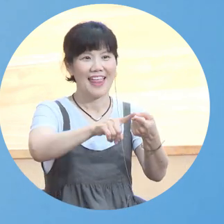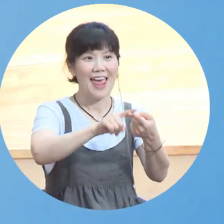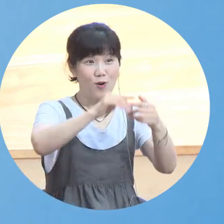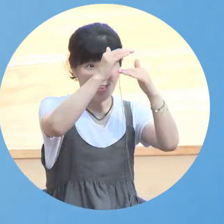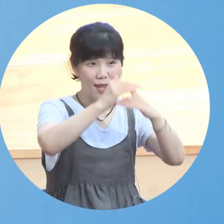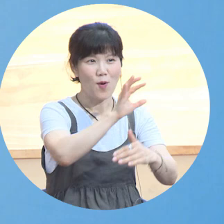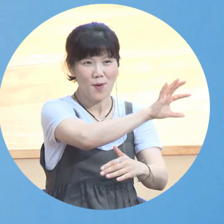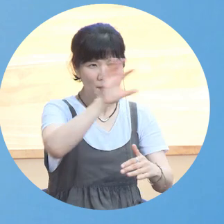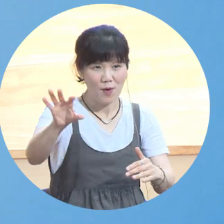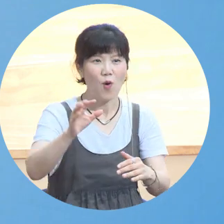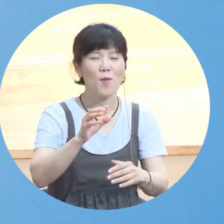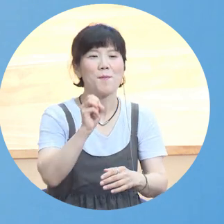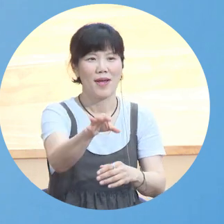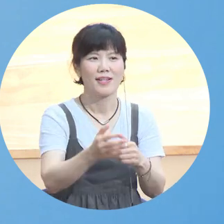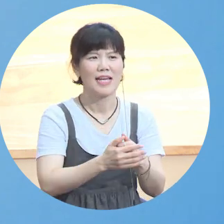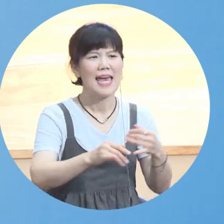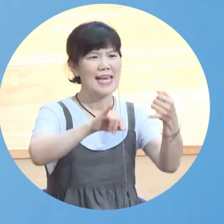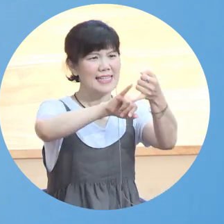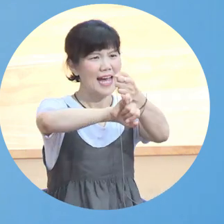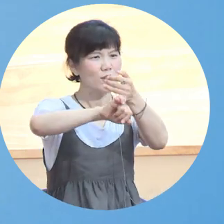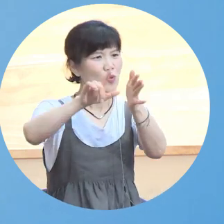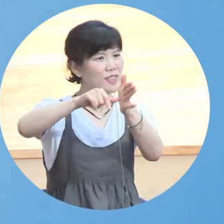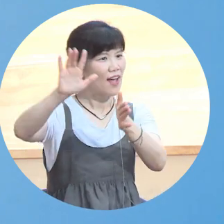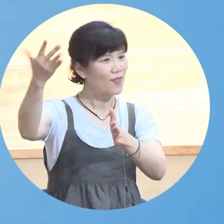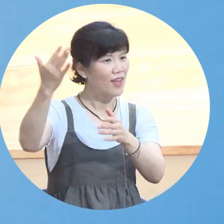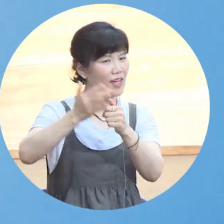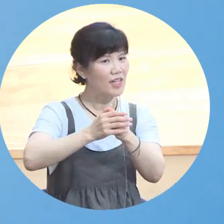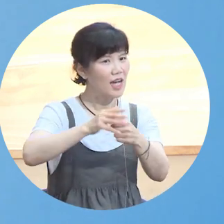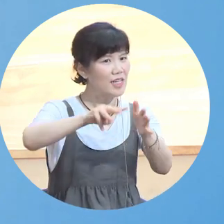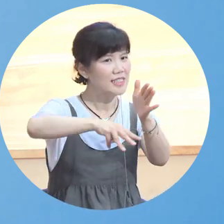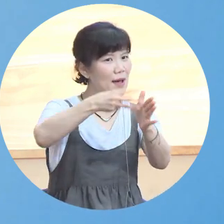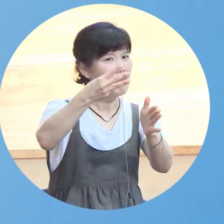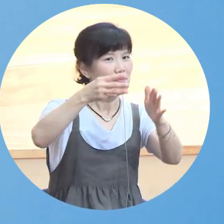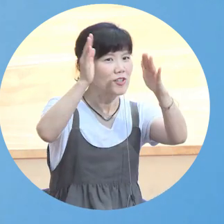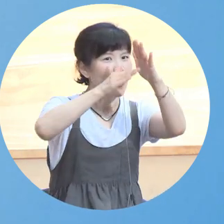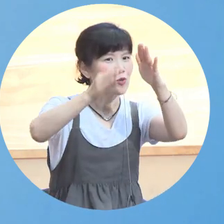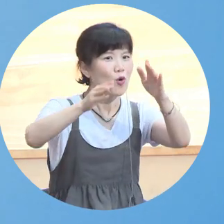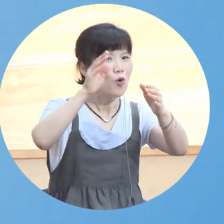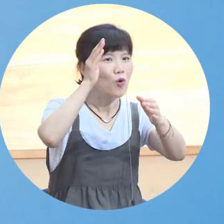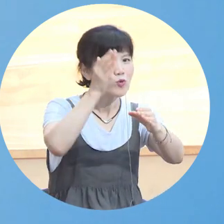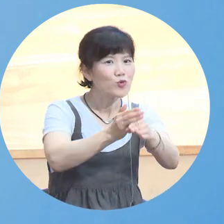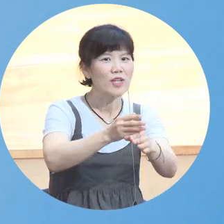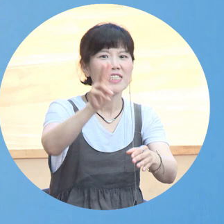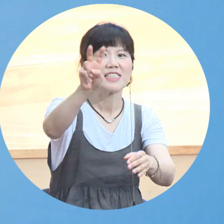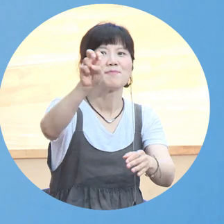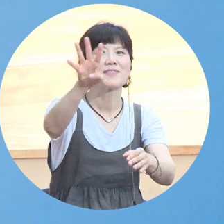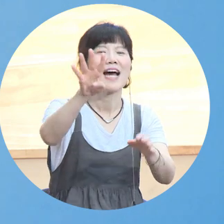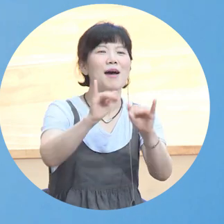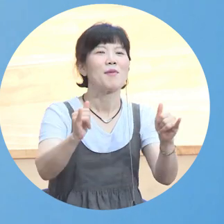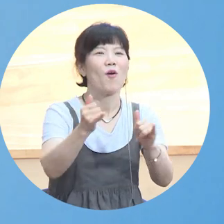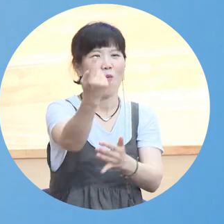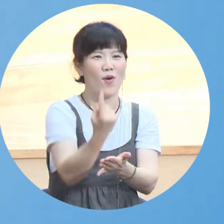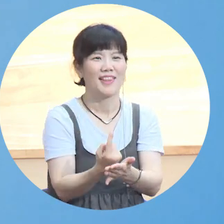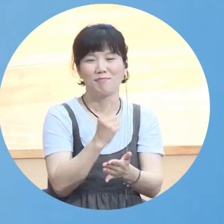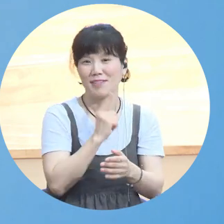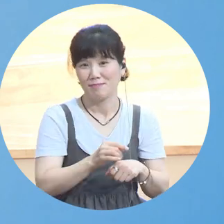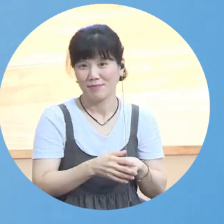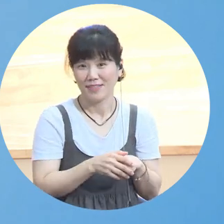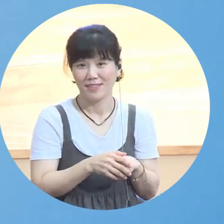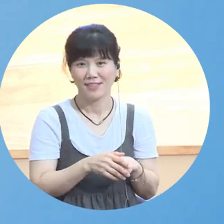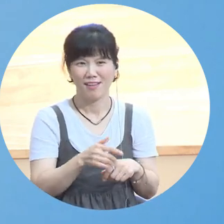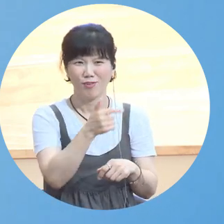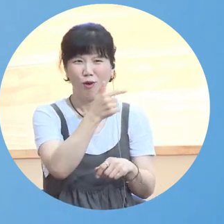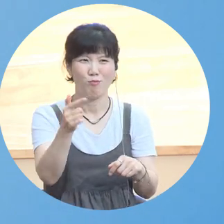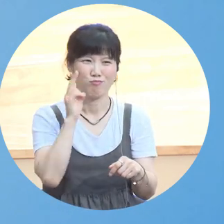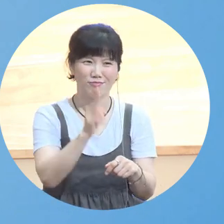약속 시간이 되자 300명 정도 중에 이 13명이 참석했다 참 너무 하자 이